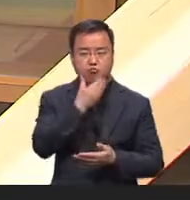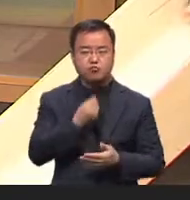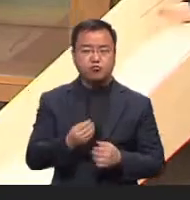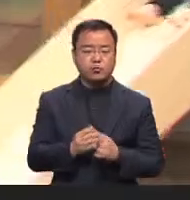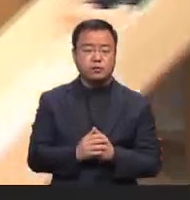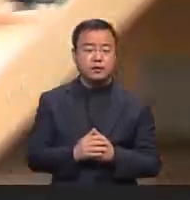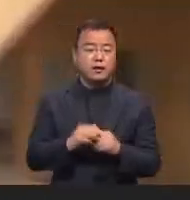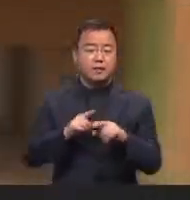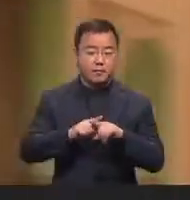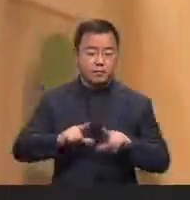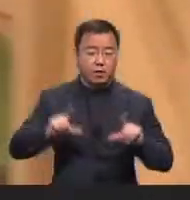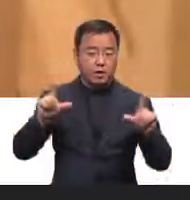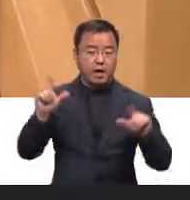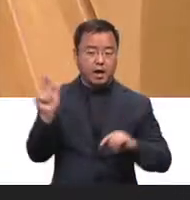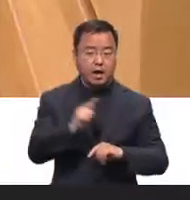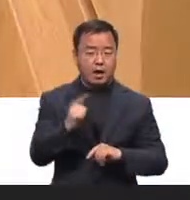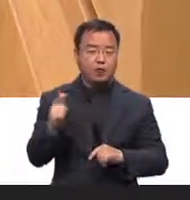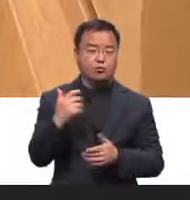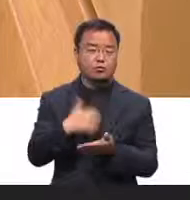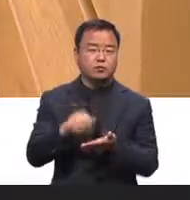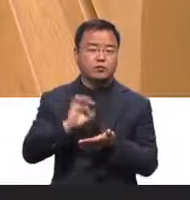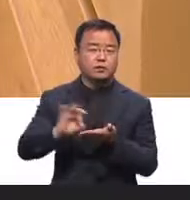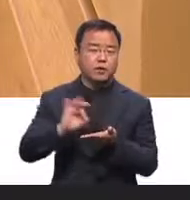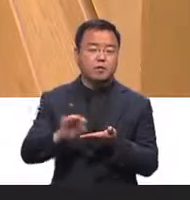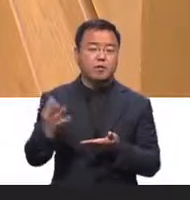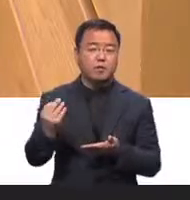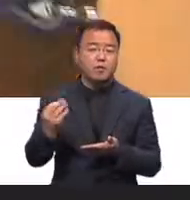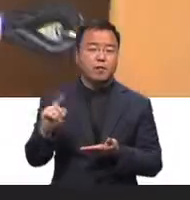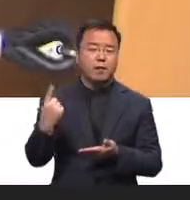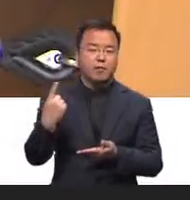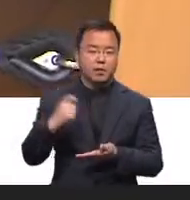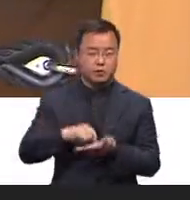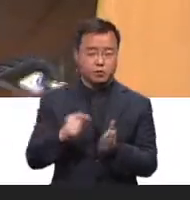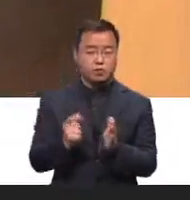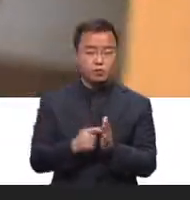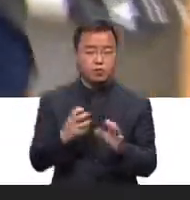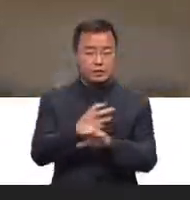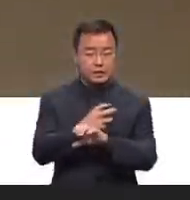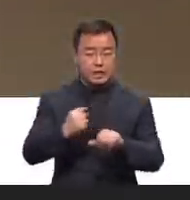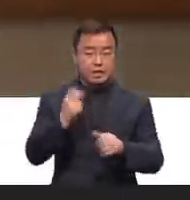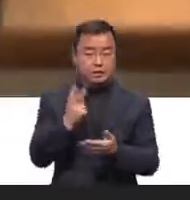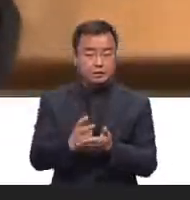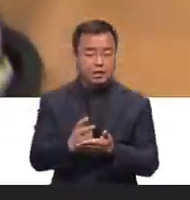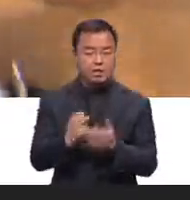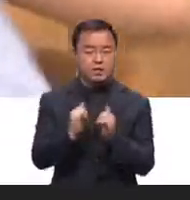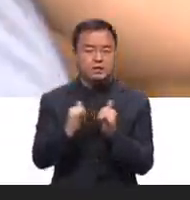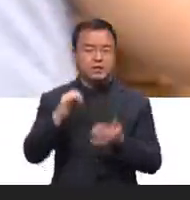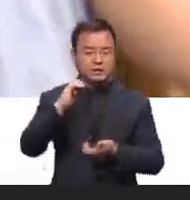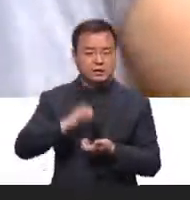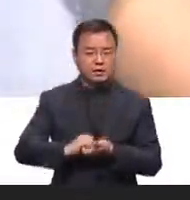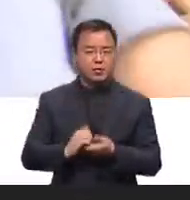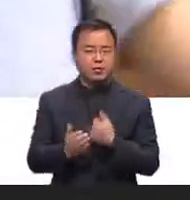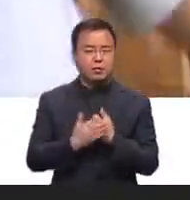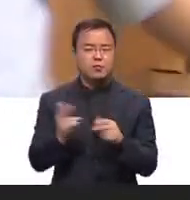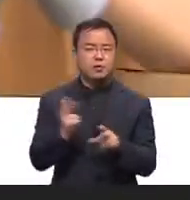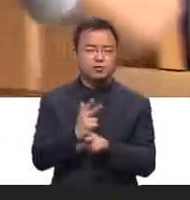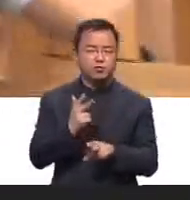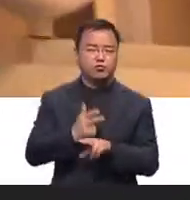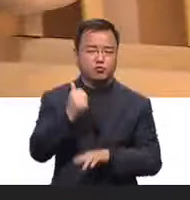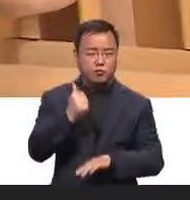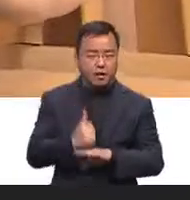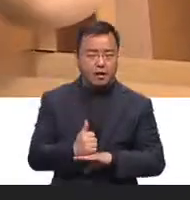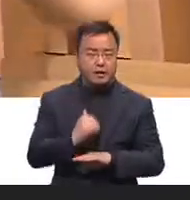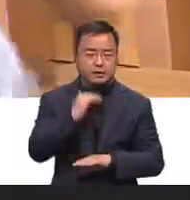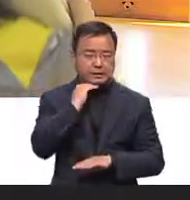평일에만 하루 100명 정도가 이용하고 있는데 예약제 다 인원 제한이 있어 그 말에는 102 자가 많을 정도로